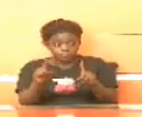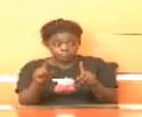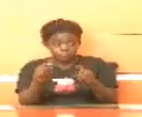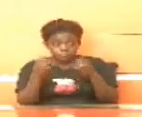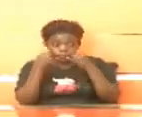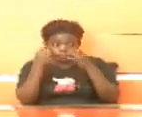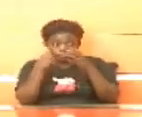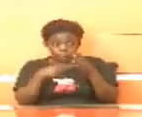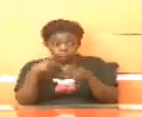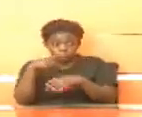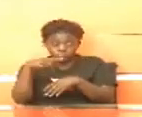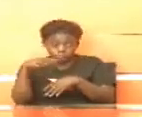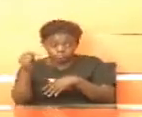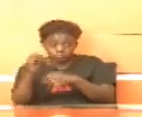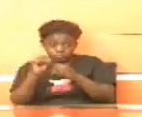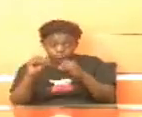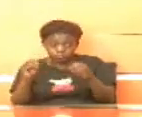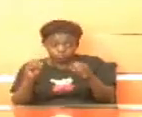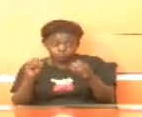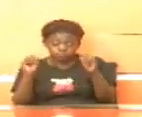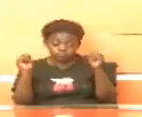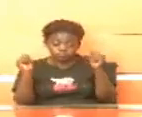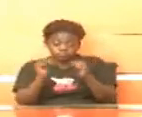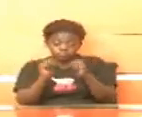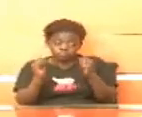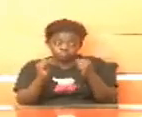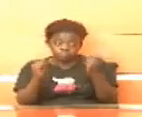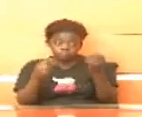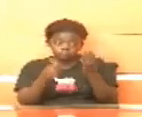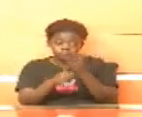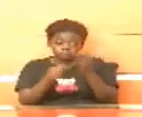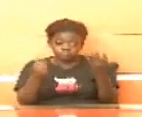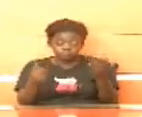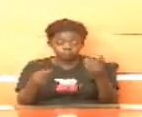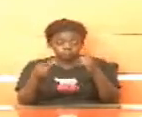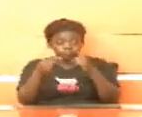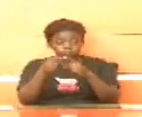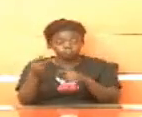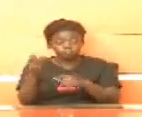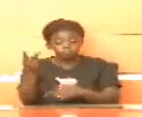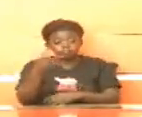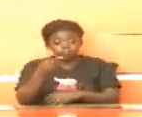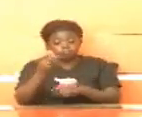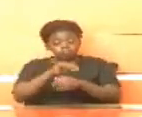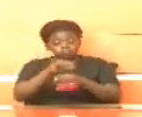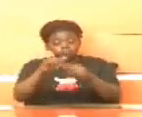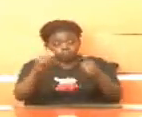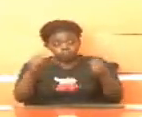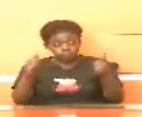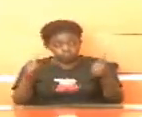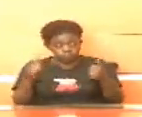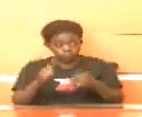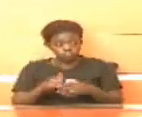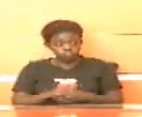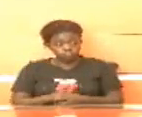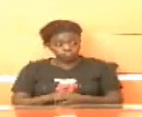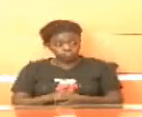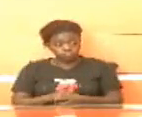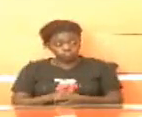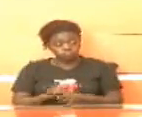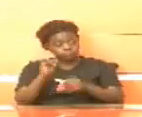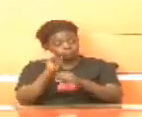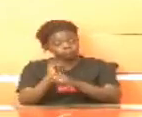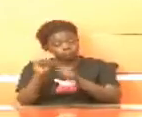sibagambye nti mugenda ng'omulwadde waba afunye obuzibu musobola obigatta byombi nebikola bulungi nnyo netukolera